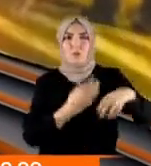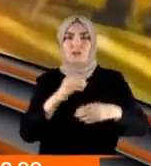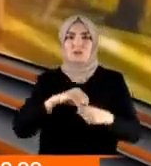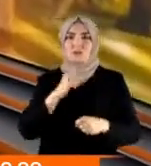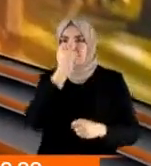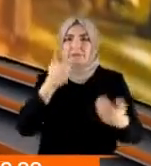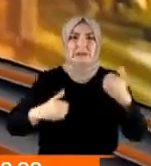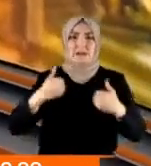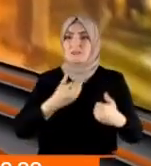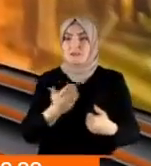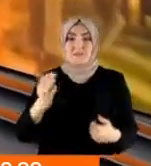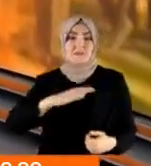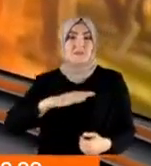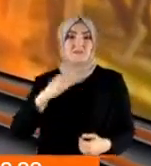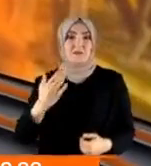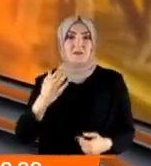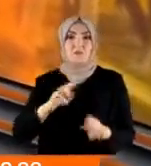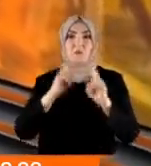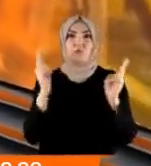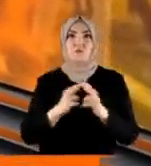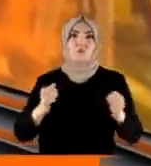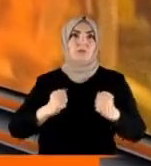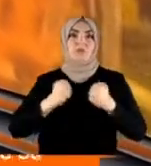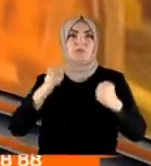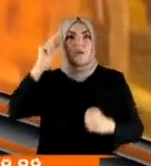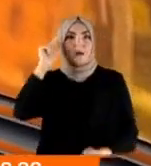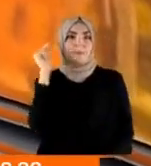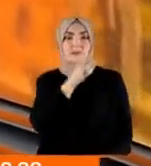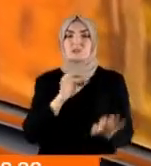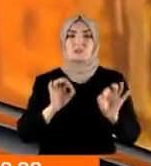devi şimdi nasıl normale döneceğini düşünüyor.